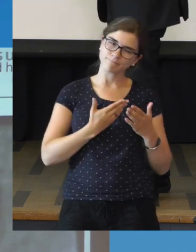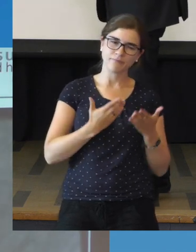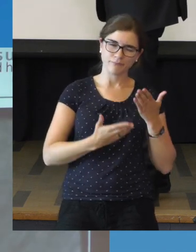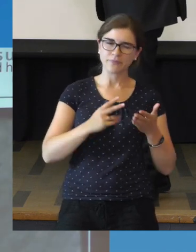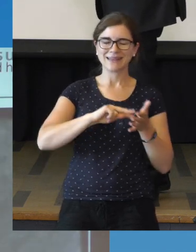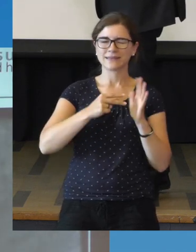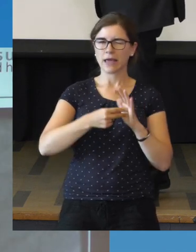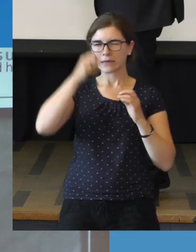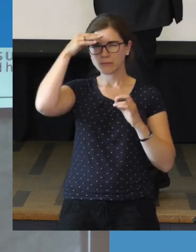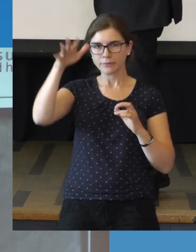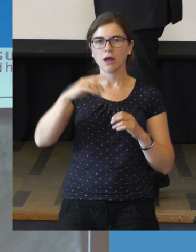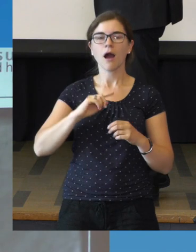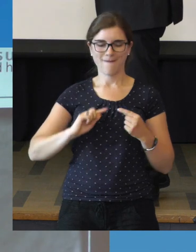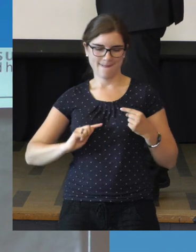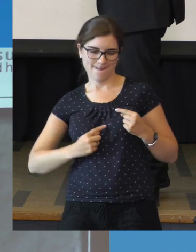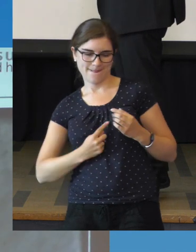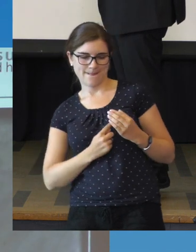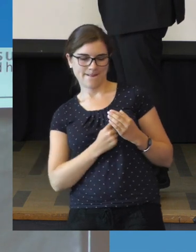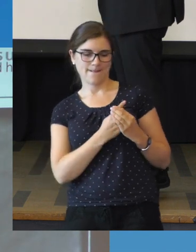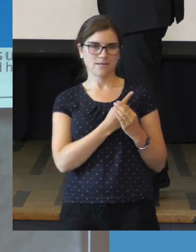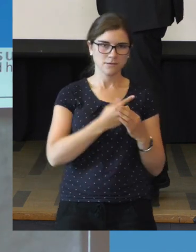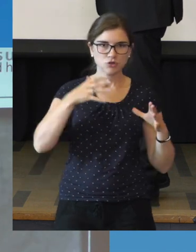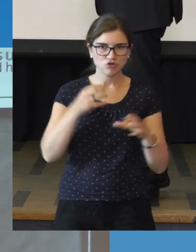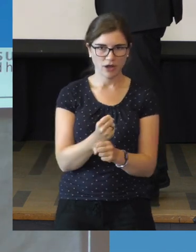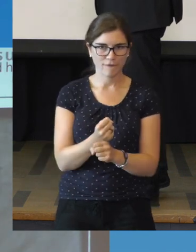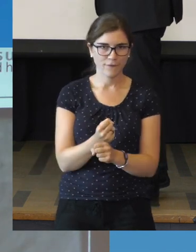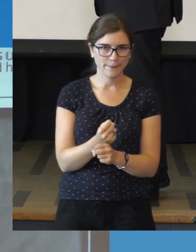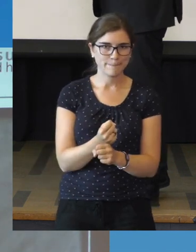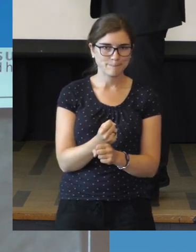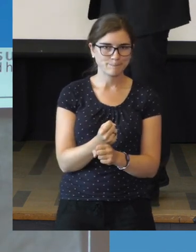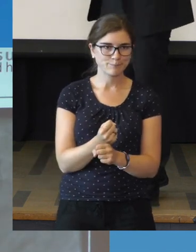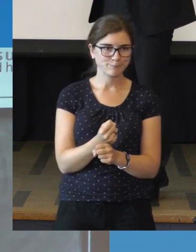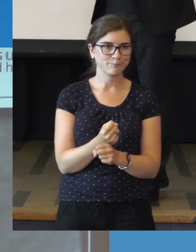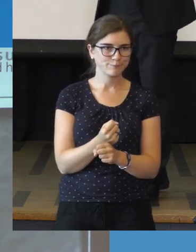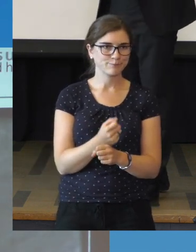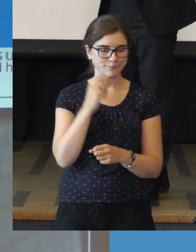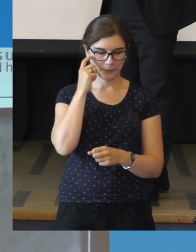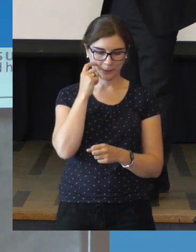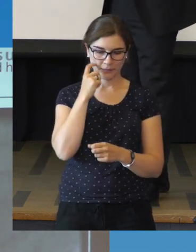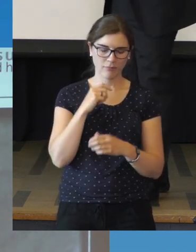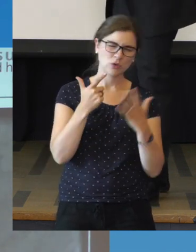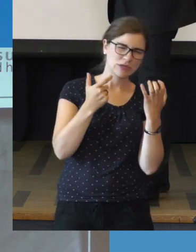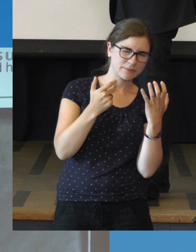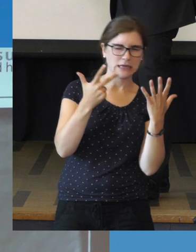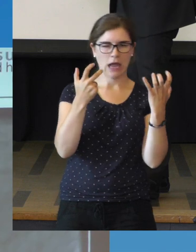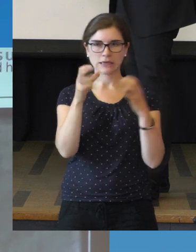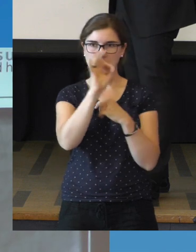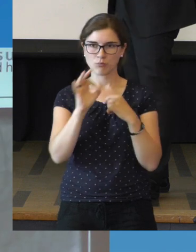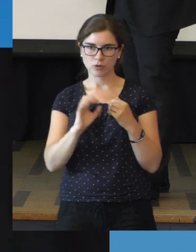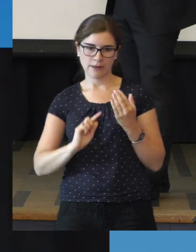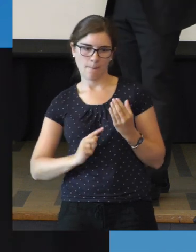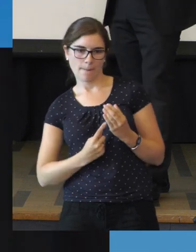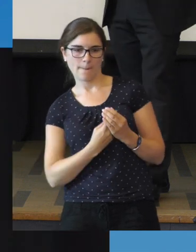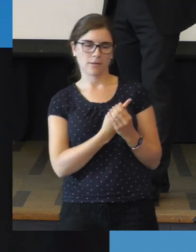besonderen Techniken und Drähten schaffen wir es jetzt hier, diese Verschlussstellen zu 70-80% zu